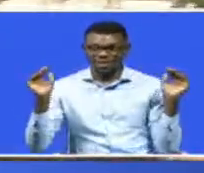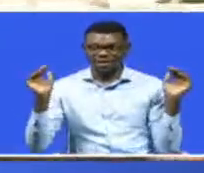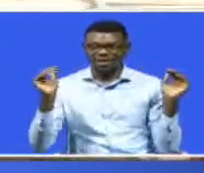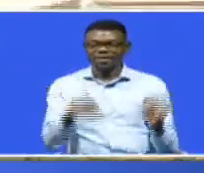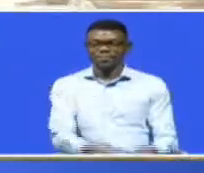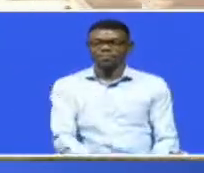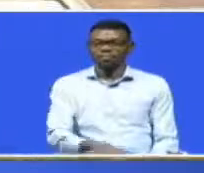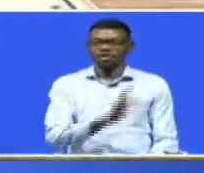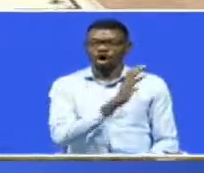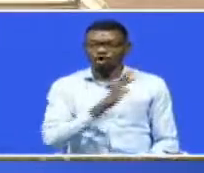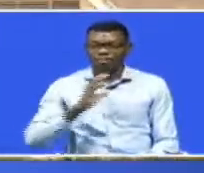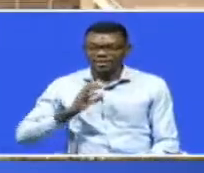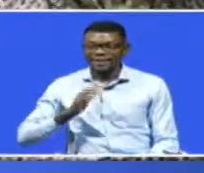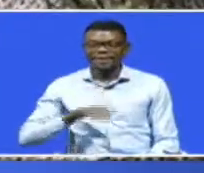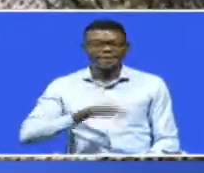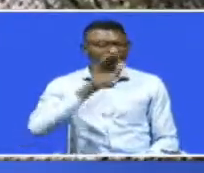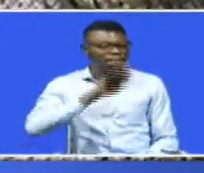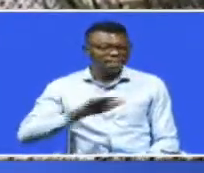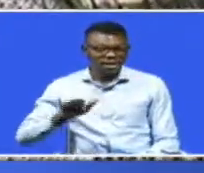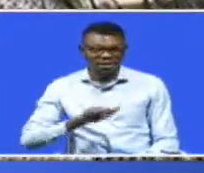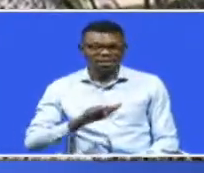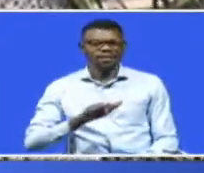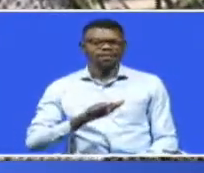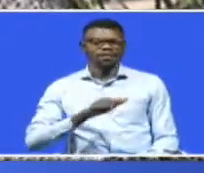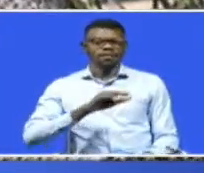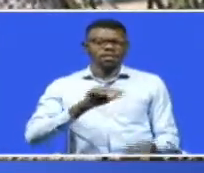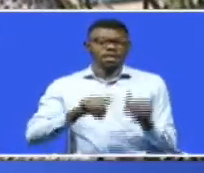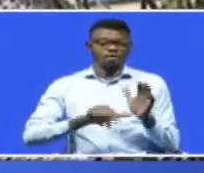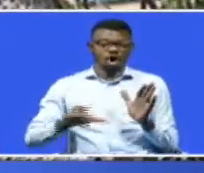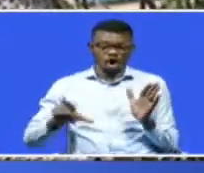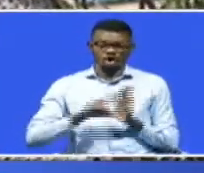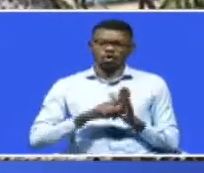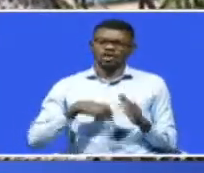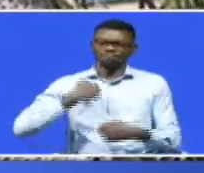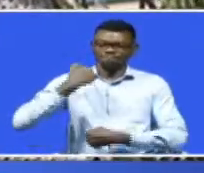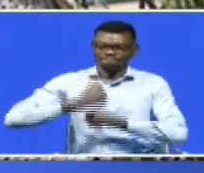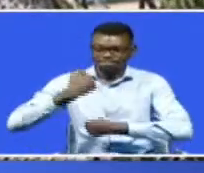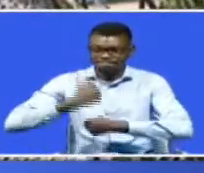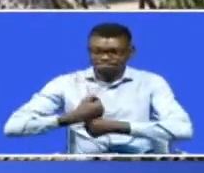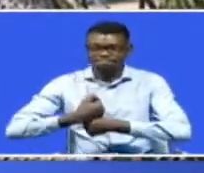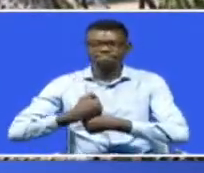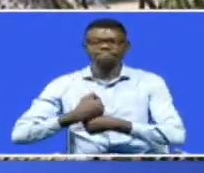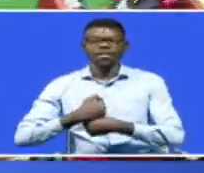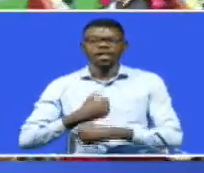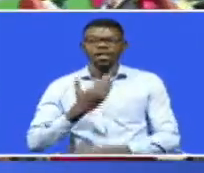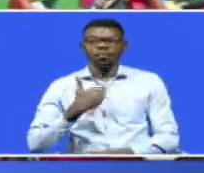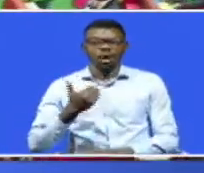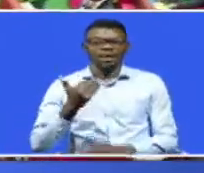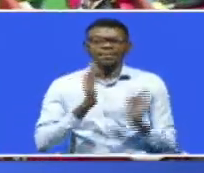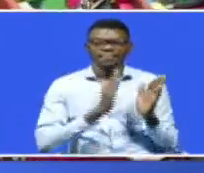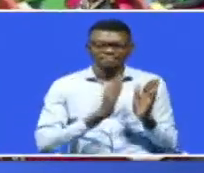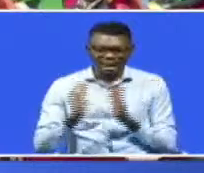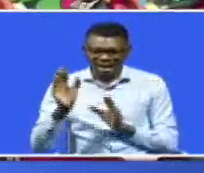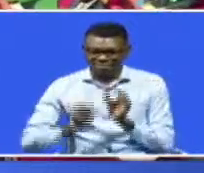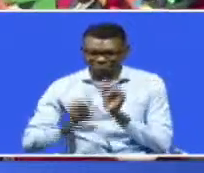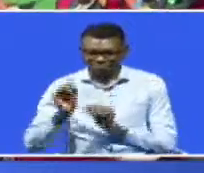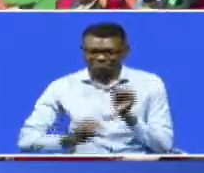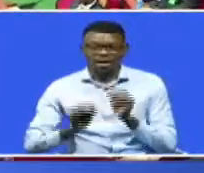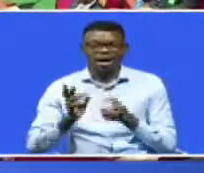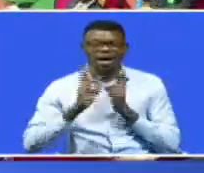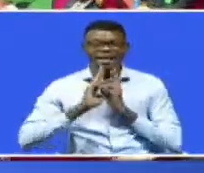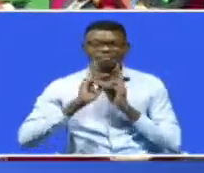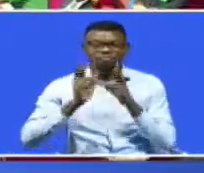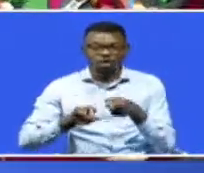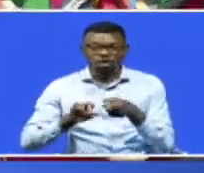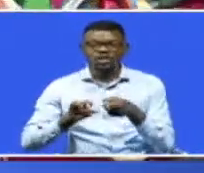Huku kamati ya pamoja bungeni kuhusu sheria inapotia bidii kama ya mchwa kuandaa ripoti ili